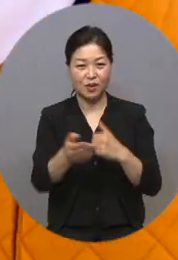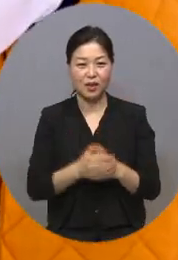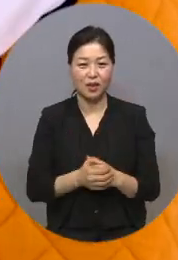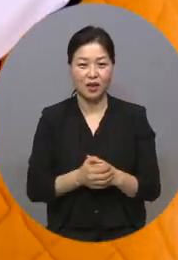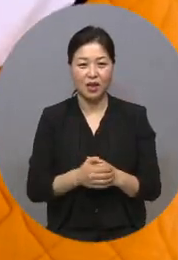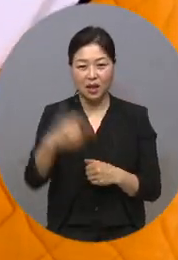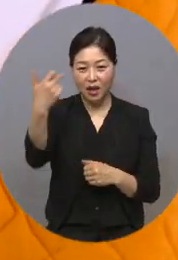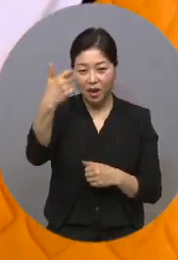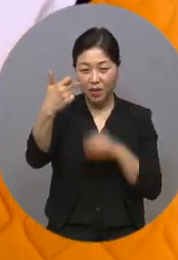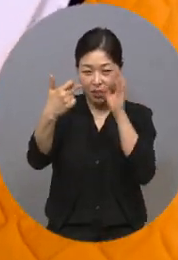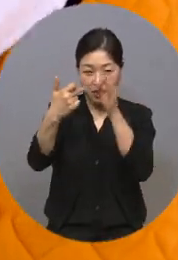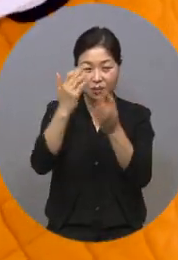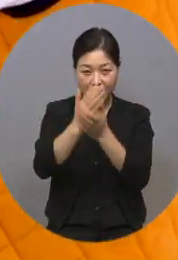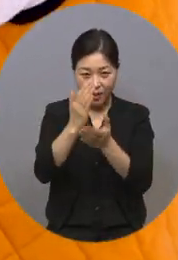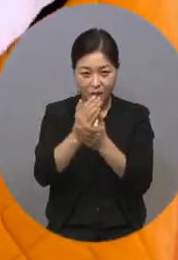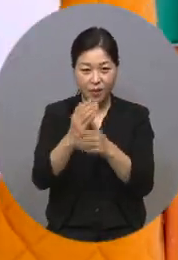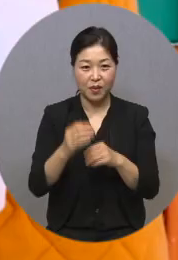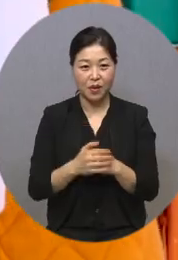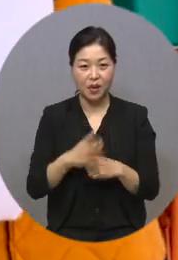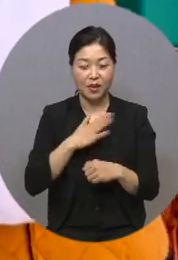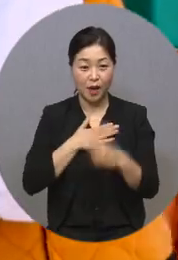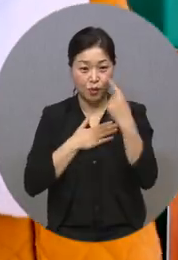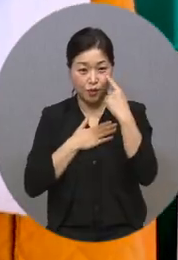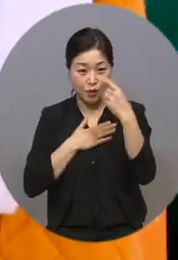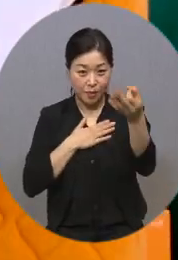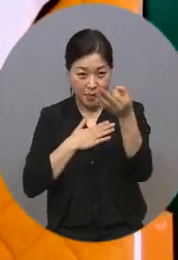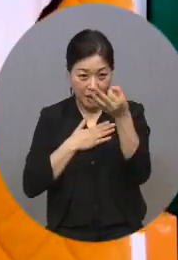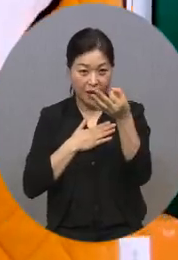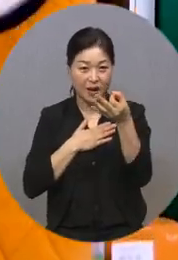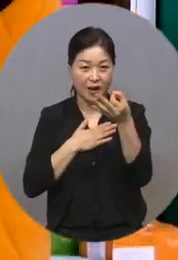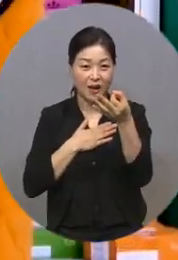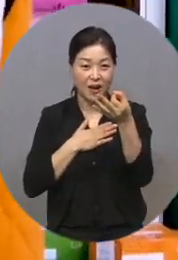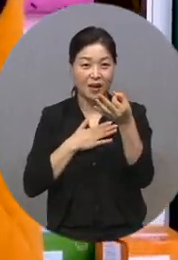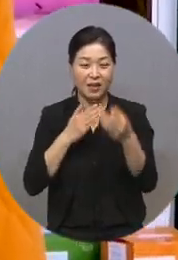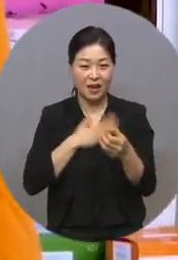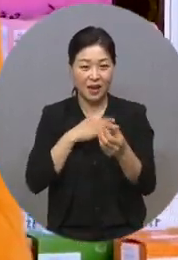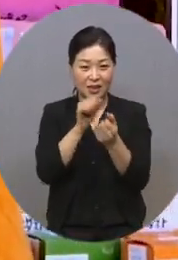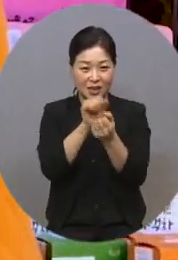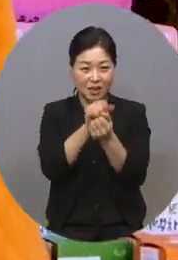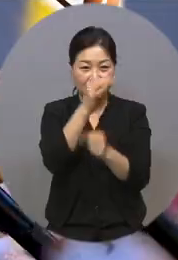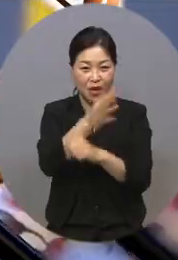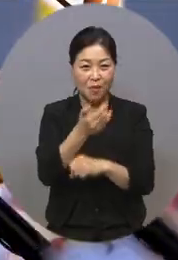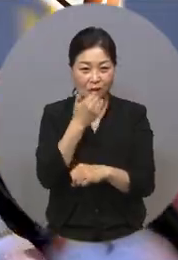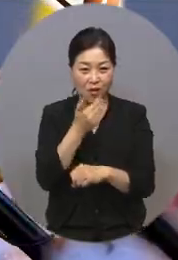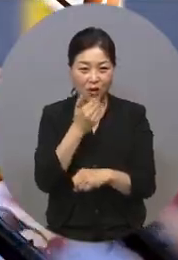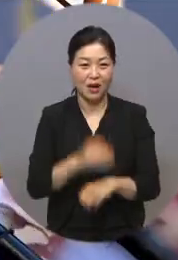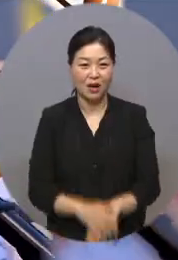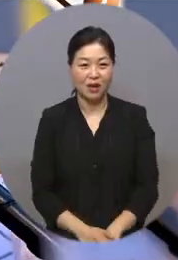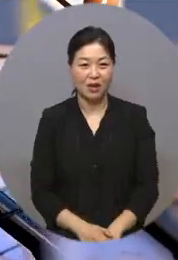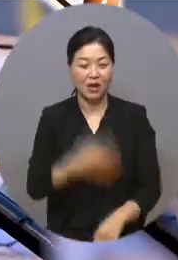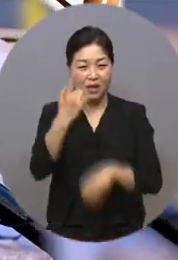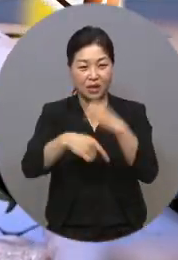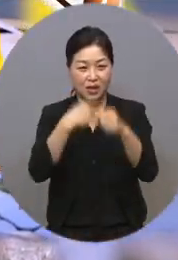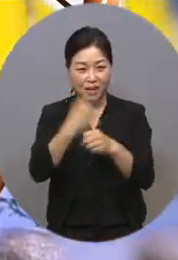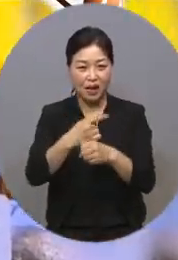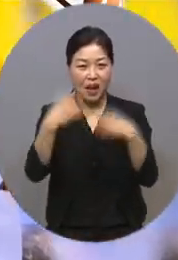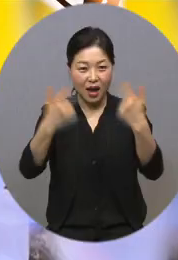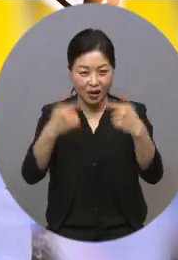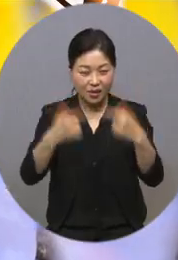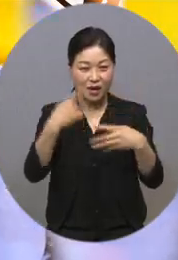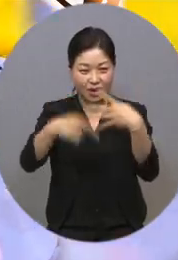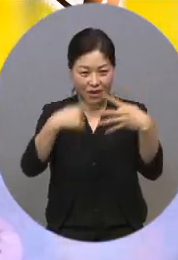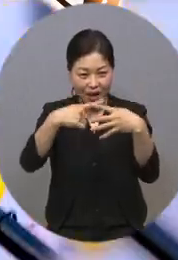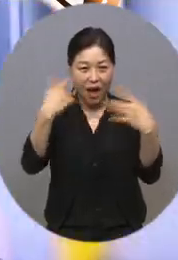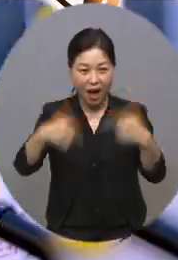말고 자, 내 눈을 바라봐. 넌 편안해질 거야. 내 눈을 바라봐. 넌 제쳐버려 사 먹을 거. 1년 내내 사계절